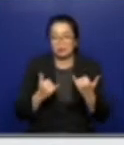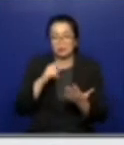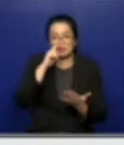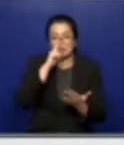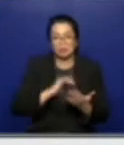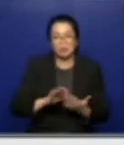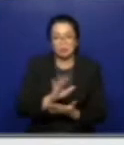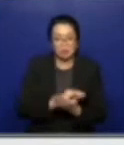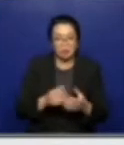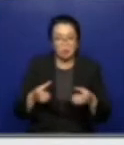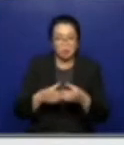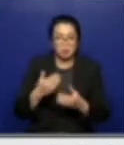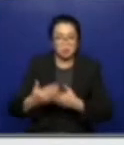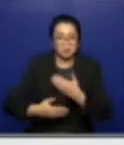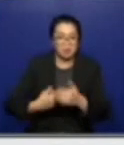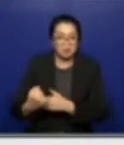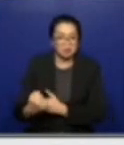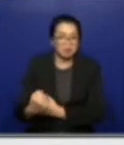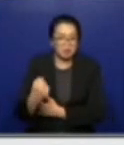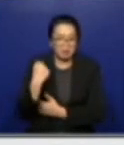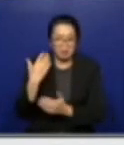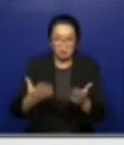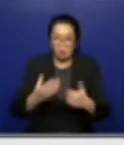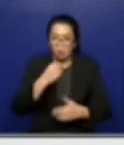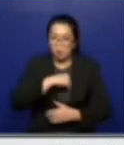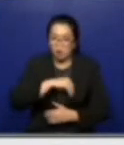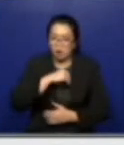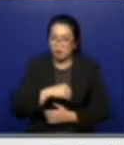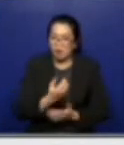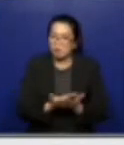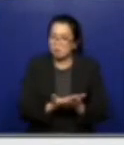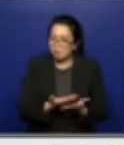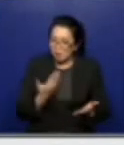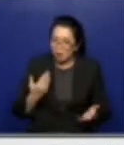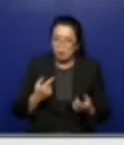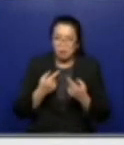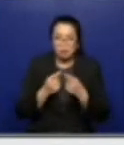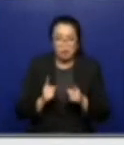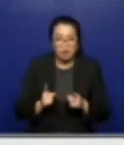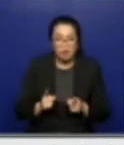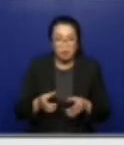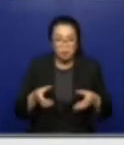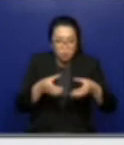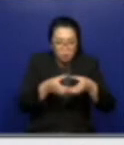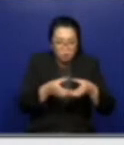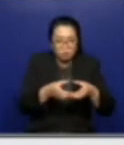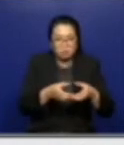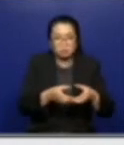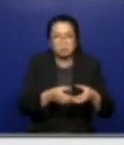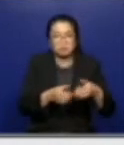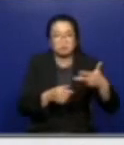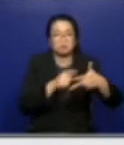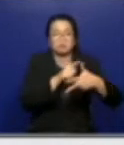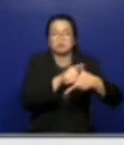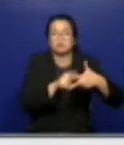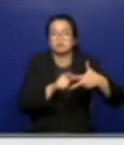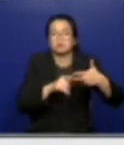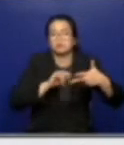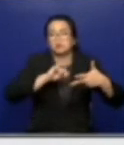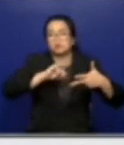ลาดการท่องเที่ยวที่แข็งแกร่งและทำรายได้ได้มากแต่ว่ามันก็เป็นการกระจุกตัวอยู่ในบางจังหวัดบางพื้น